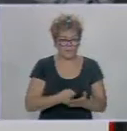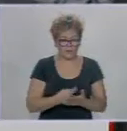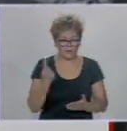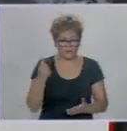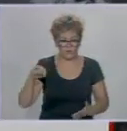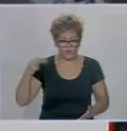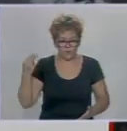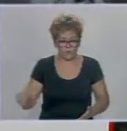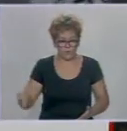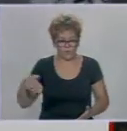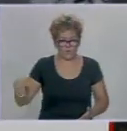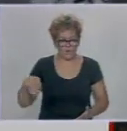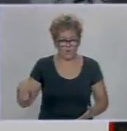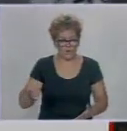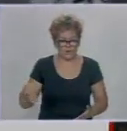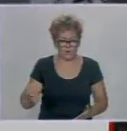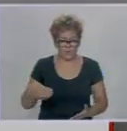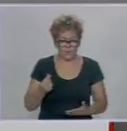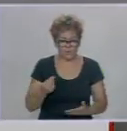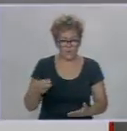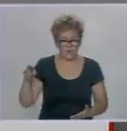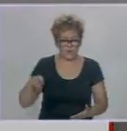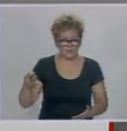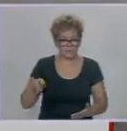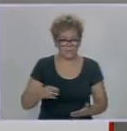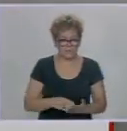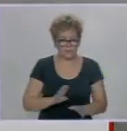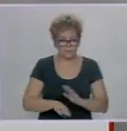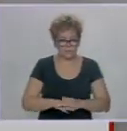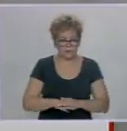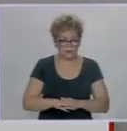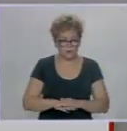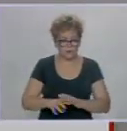1,2 milioane de lei din fondul de rezervă pentru stingerea incendiului de la groapa neconformă de la Măldărești.